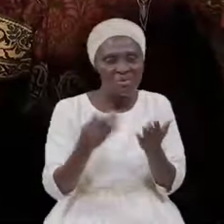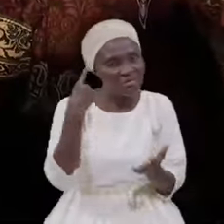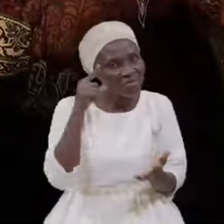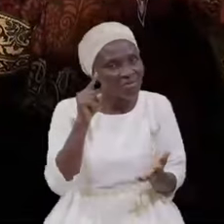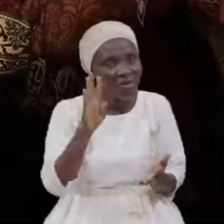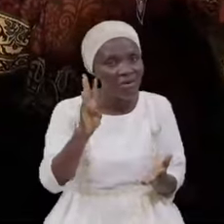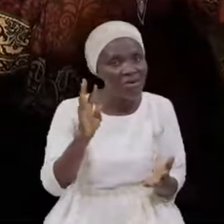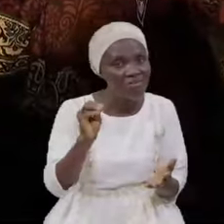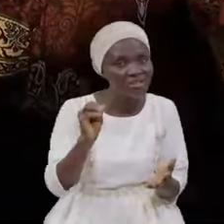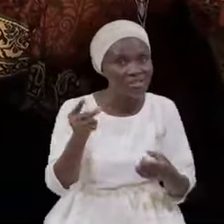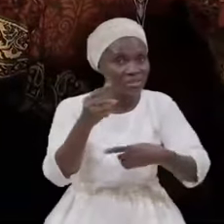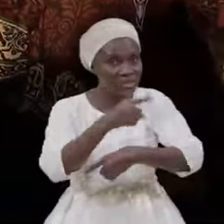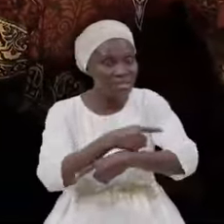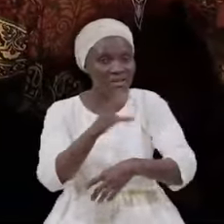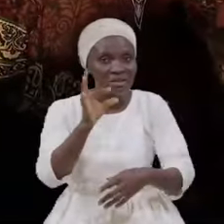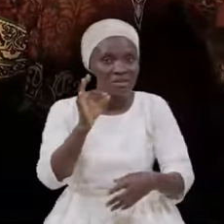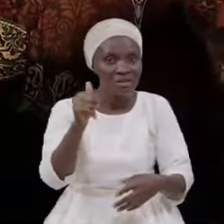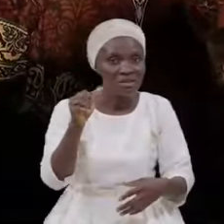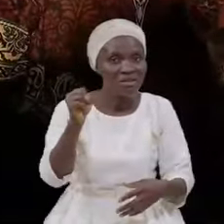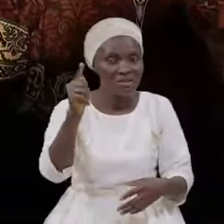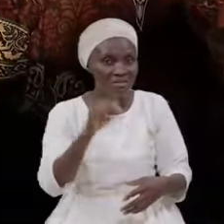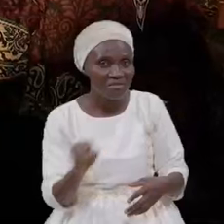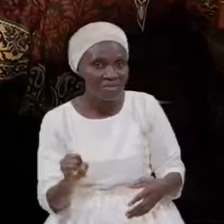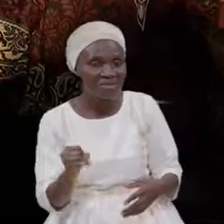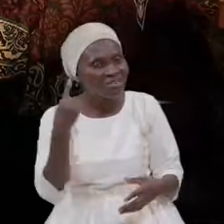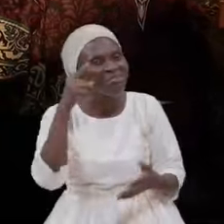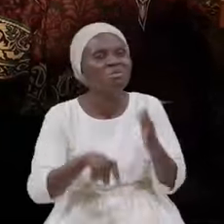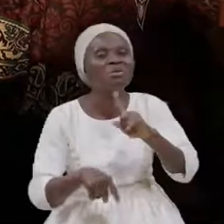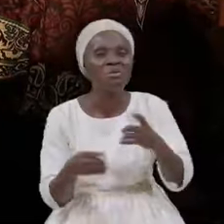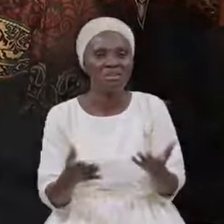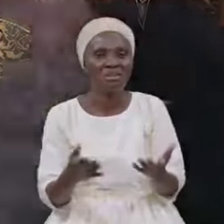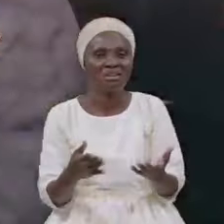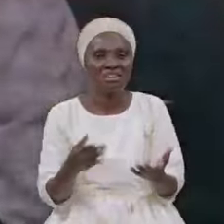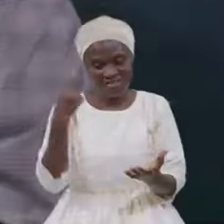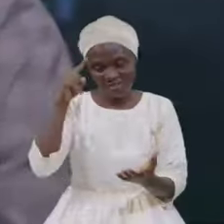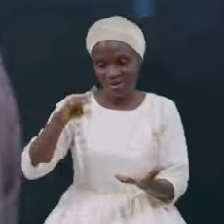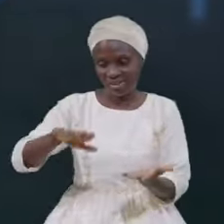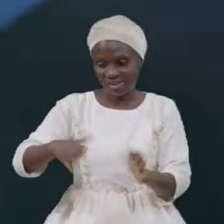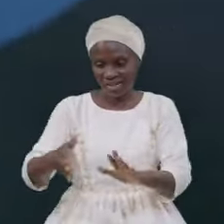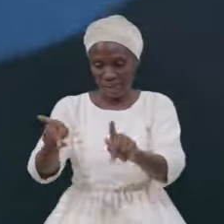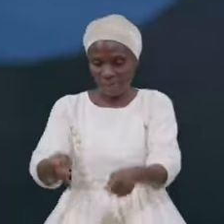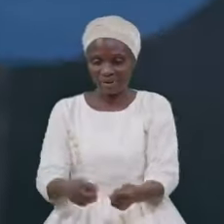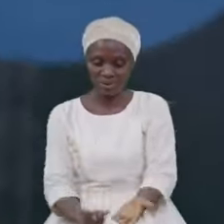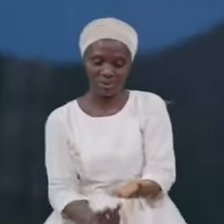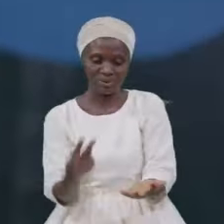Pour que les morts ressuscitent, je veux avoir la puissance. Quelqu'un est venu avoir, mais il y a dit cela quelques années.